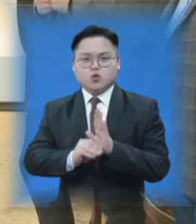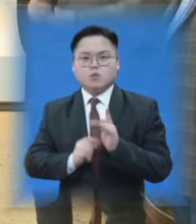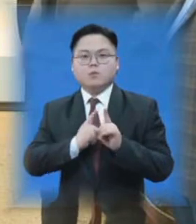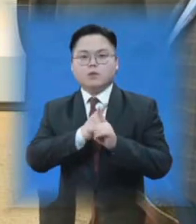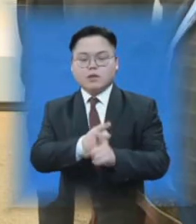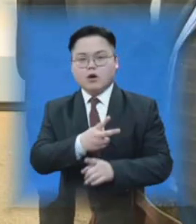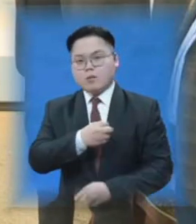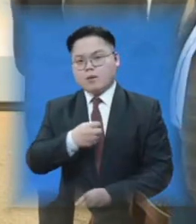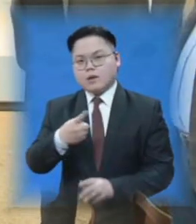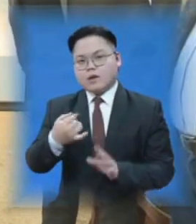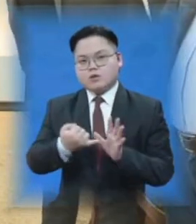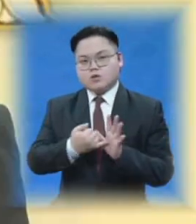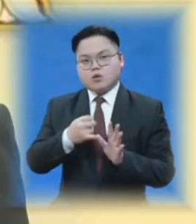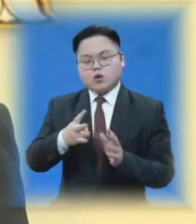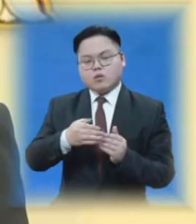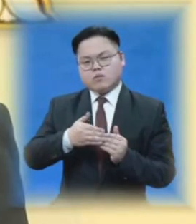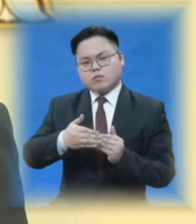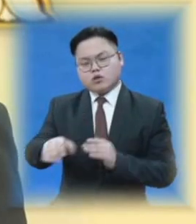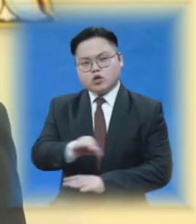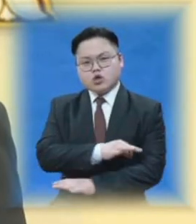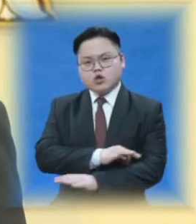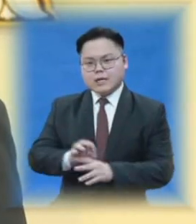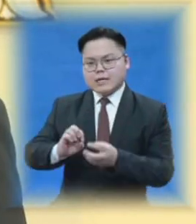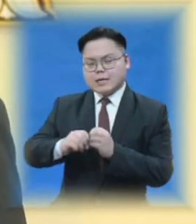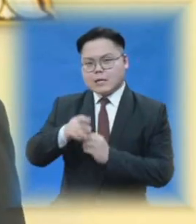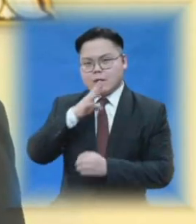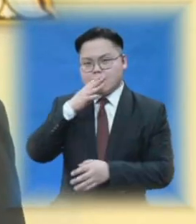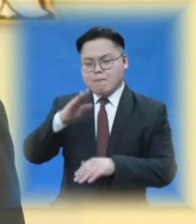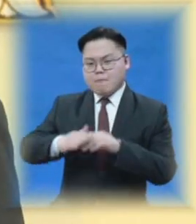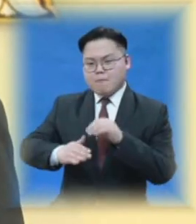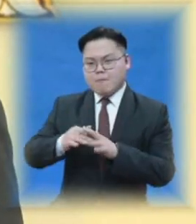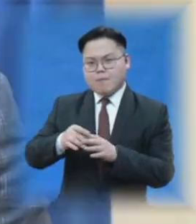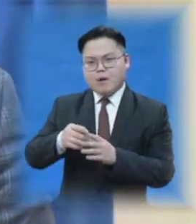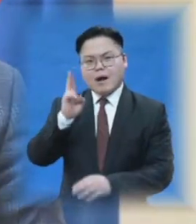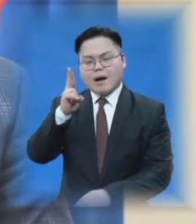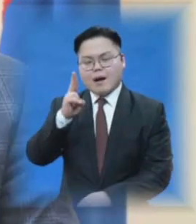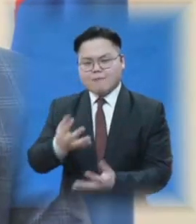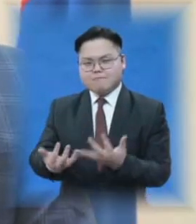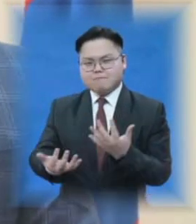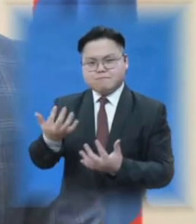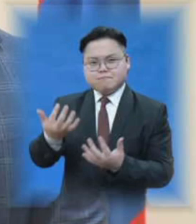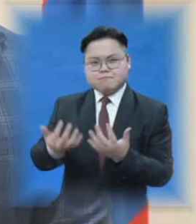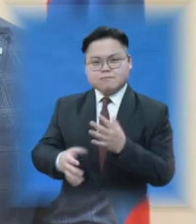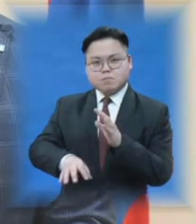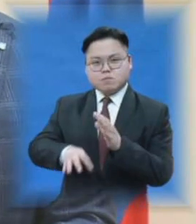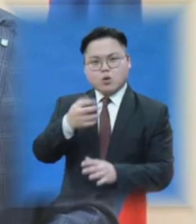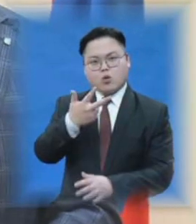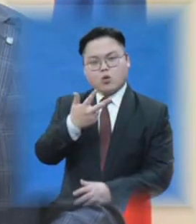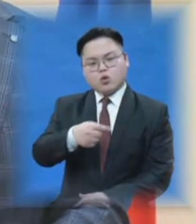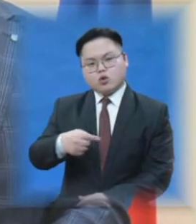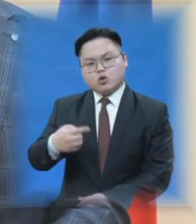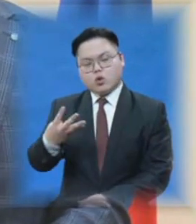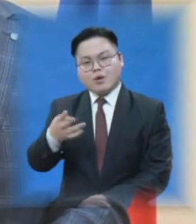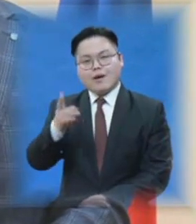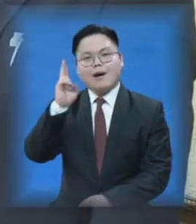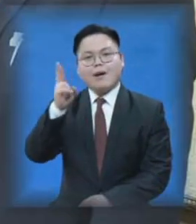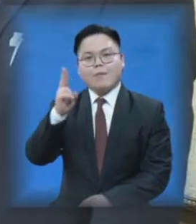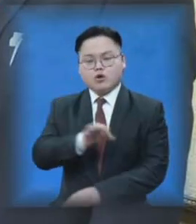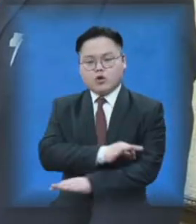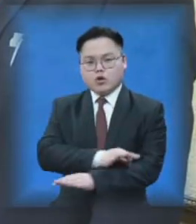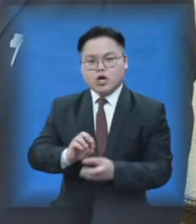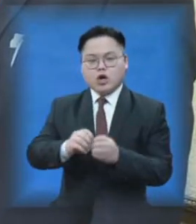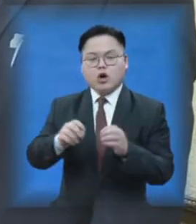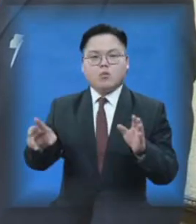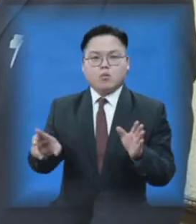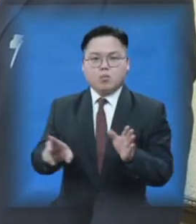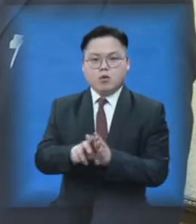хойш олон удаа төсөл хэрэгжүүлэх чинь сонгон шалгах боловч уг төслийн байршил дээр 3-4 компани төсөл хэрэгжүүлэх боломж гэсэн